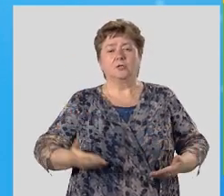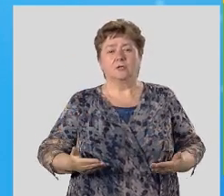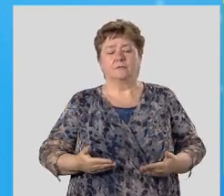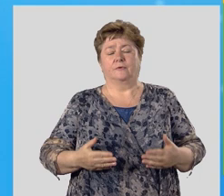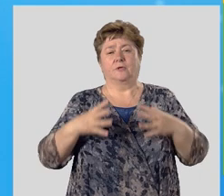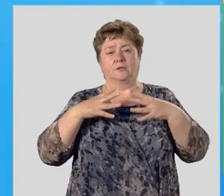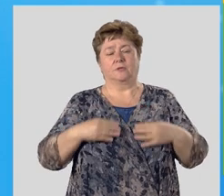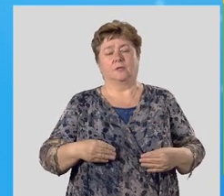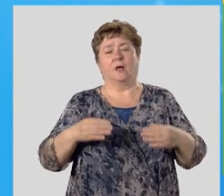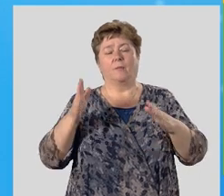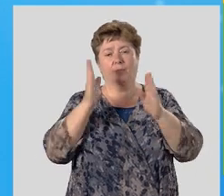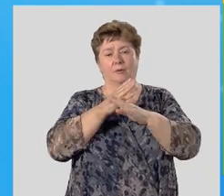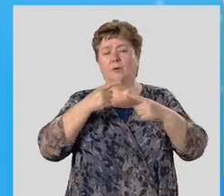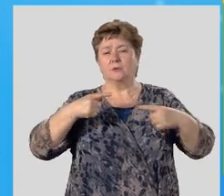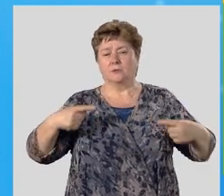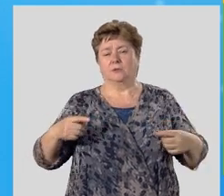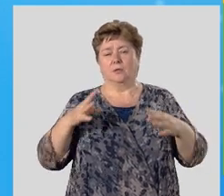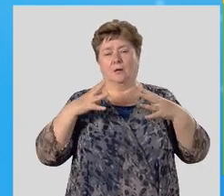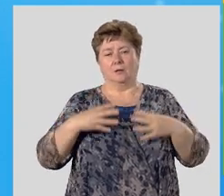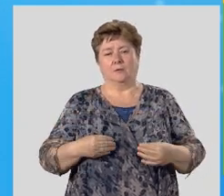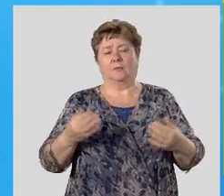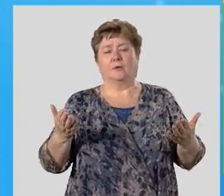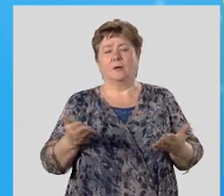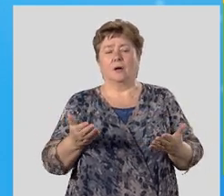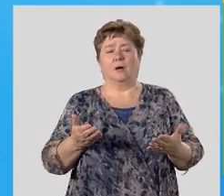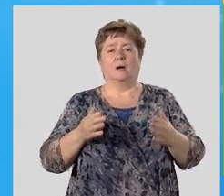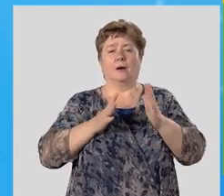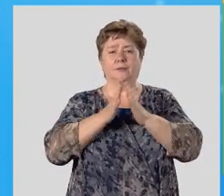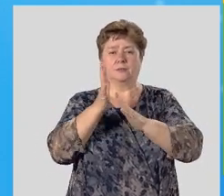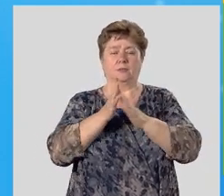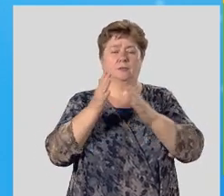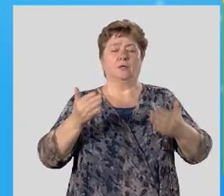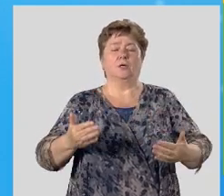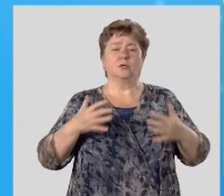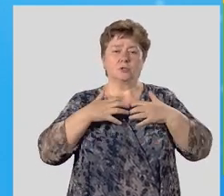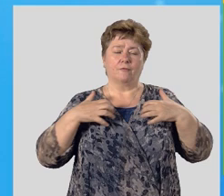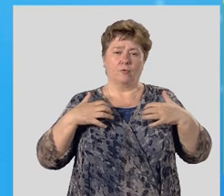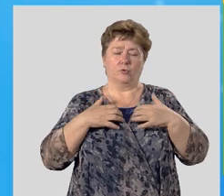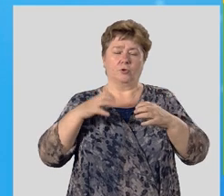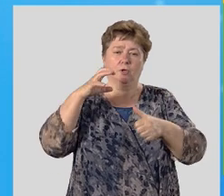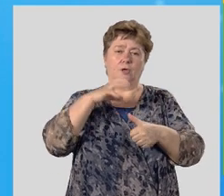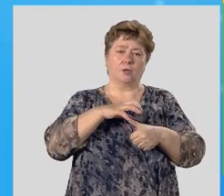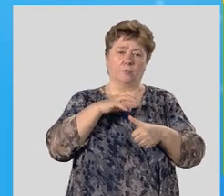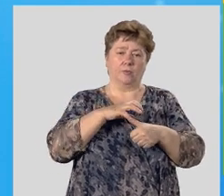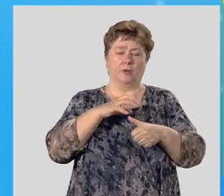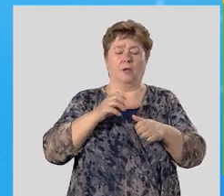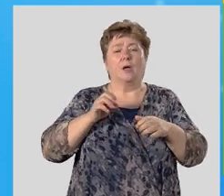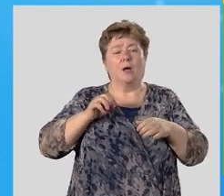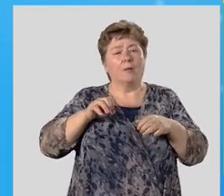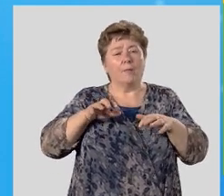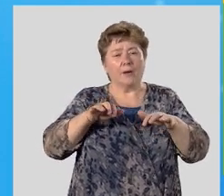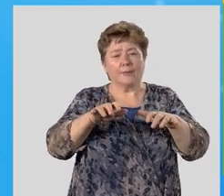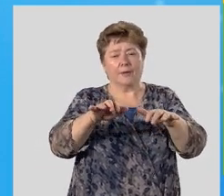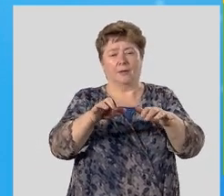природы, различные организмы, такие как растения, животные, грибы,